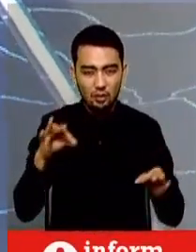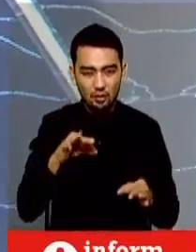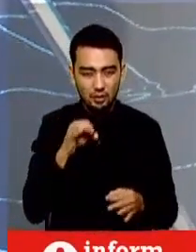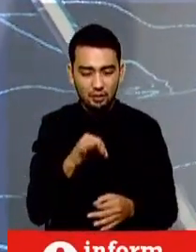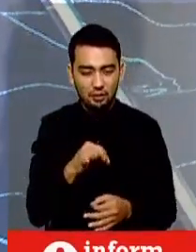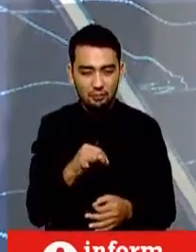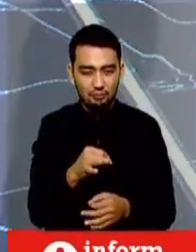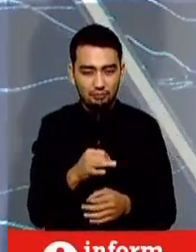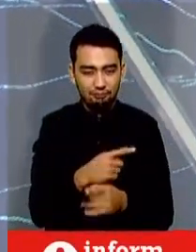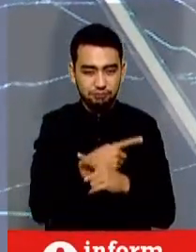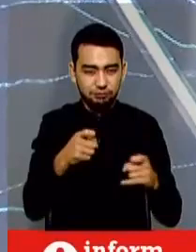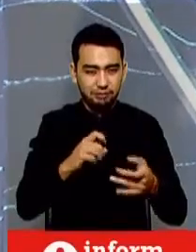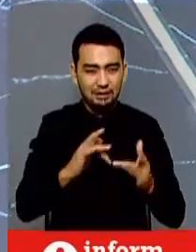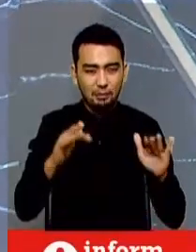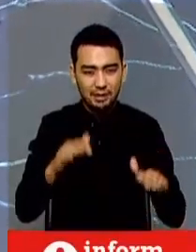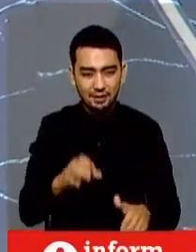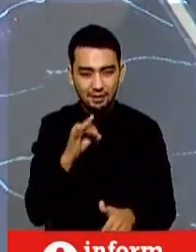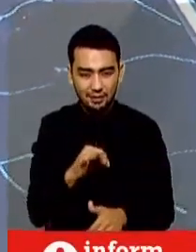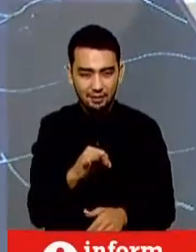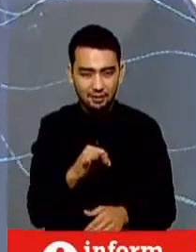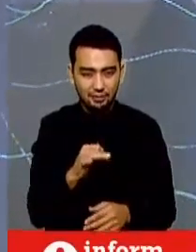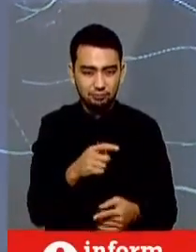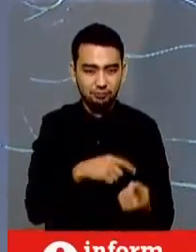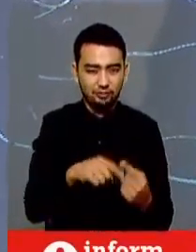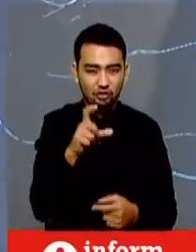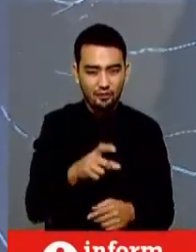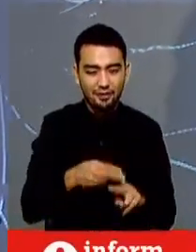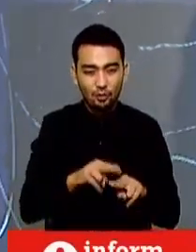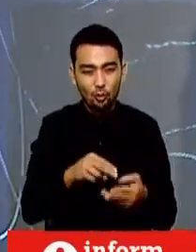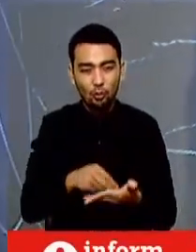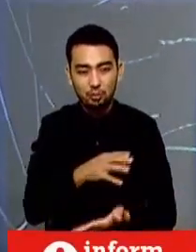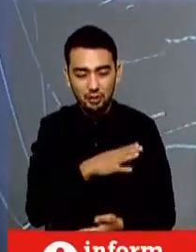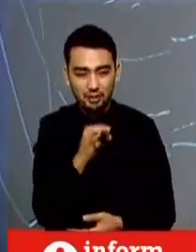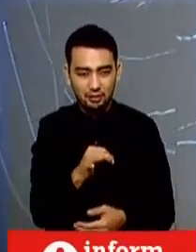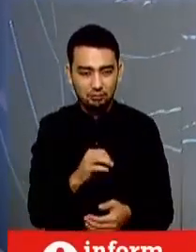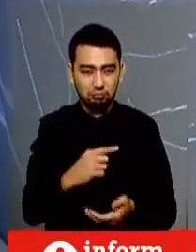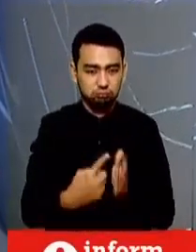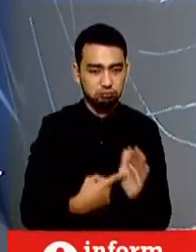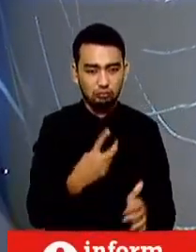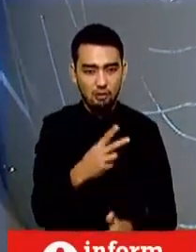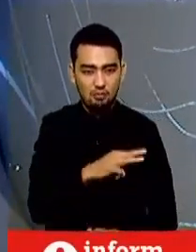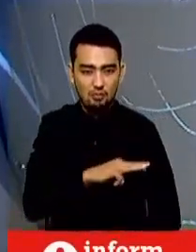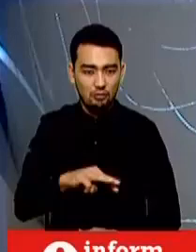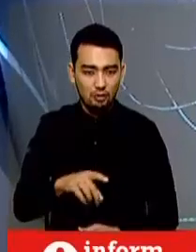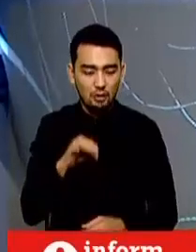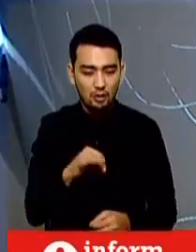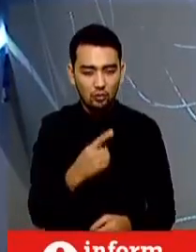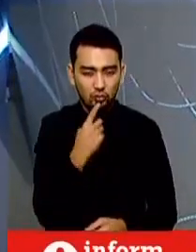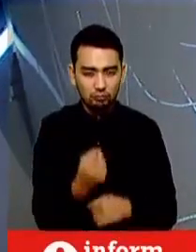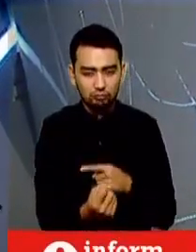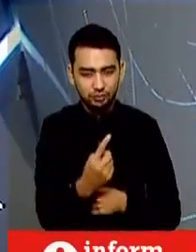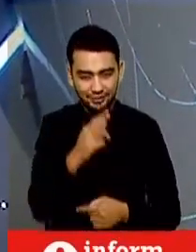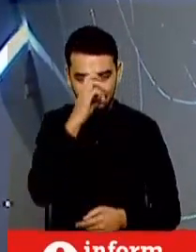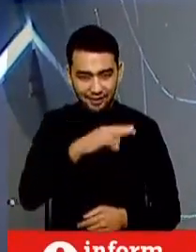видео в социальные сети. Теперь производитель намерен взыскать с него больше 2 миллионов тенге. Насколько сложно в нашей